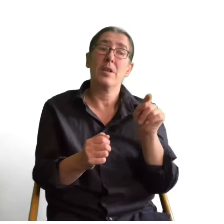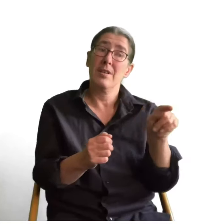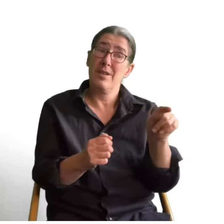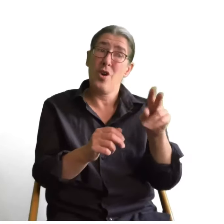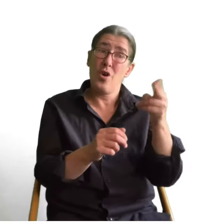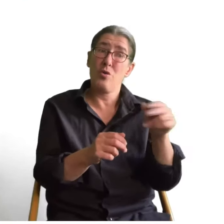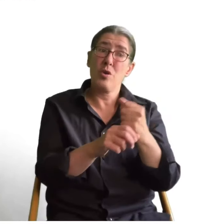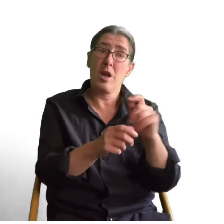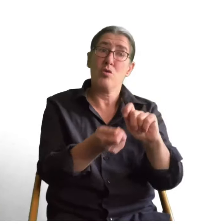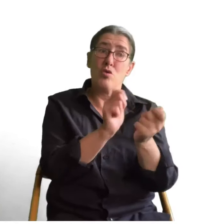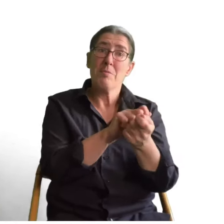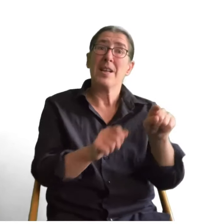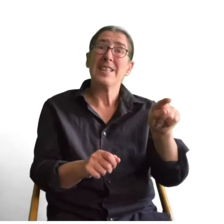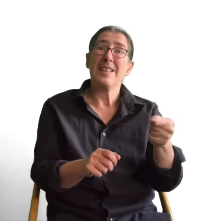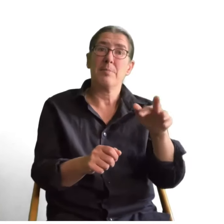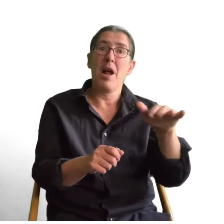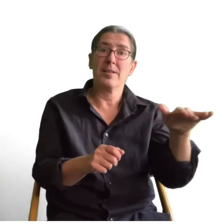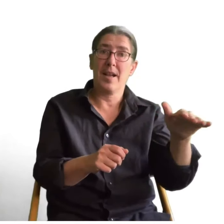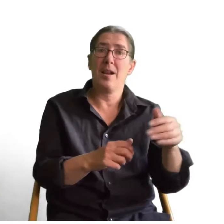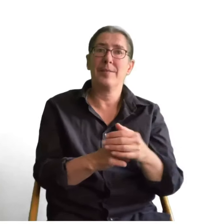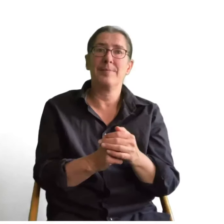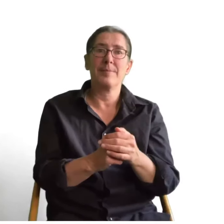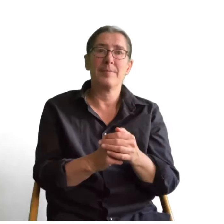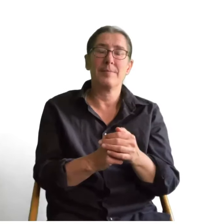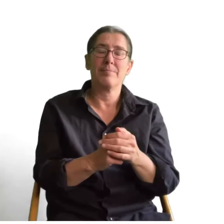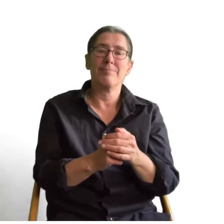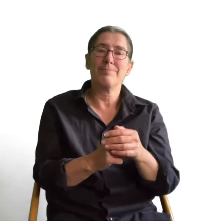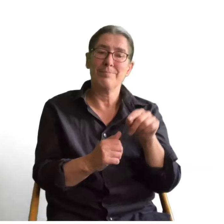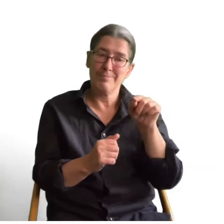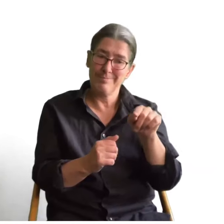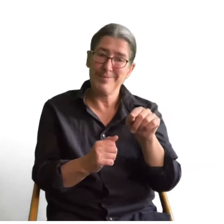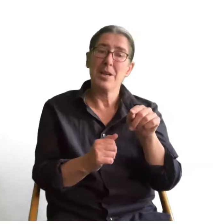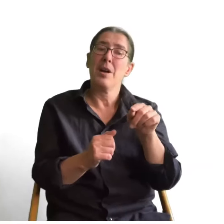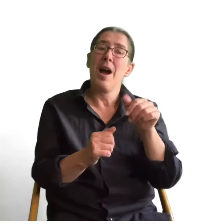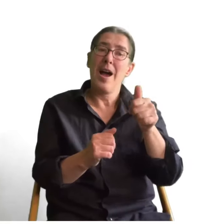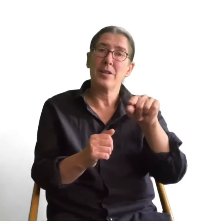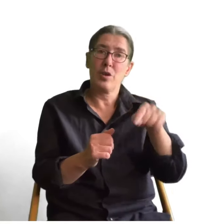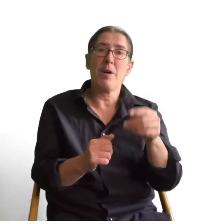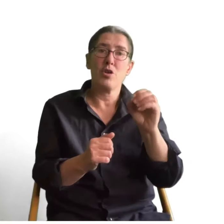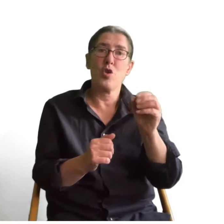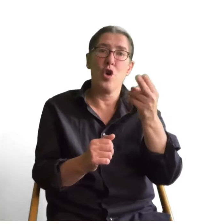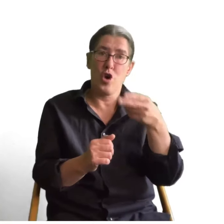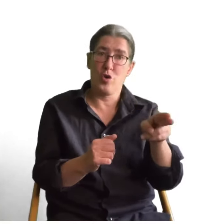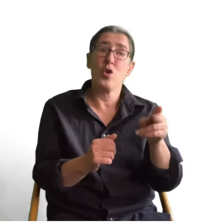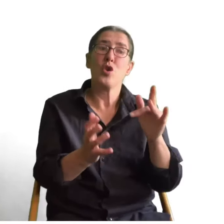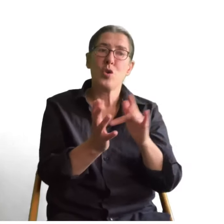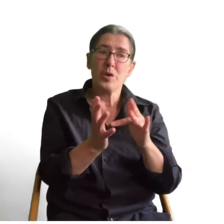Ich kann diesen Euro als Dezimalzahl darstellen. Das wäre dann 1,0